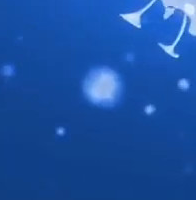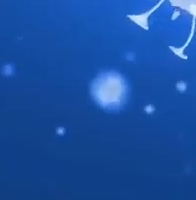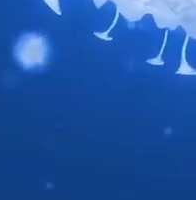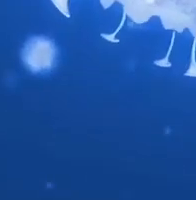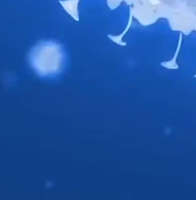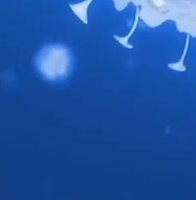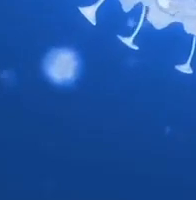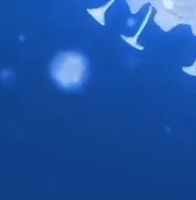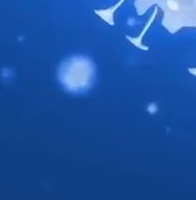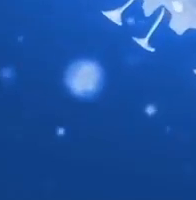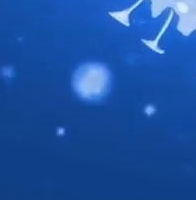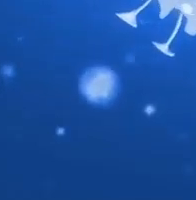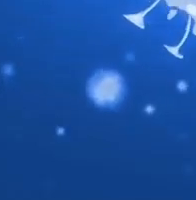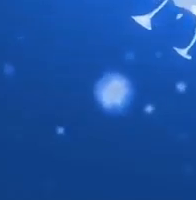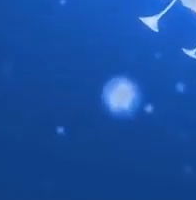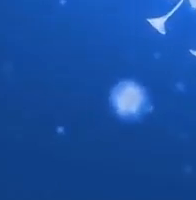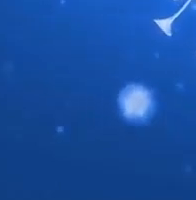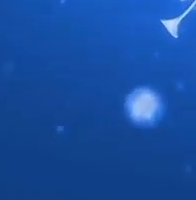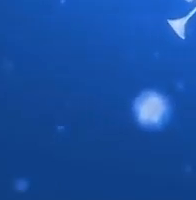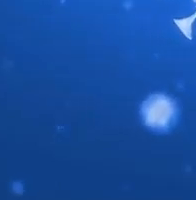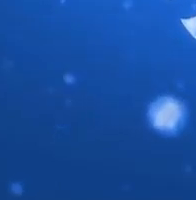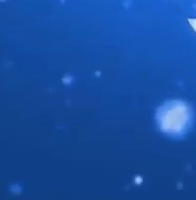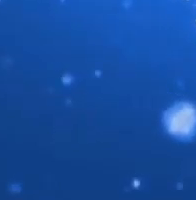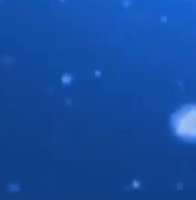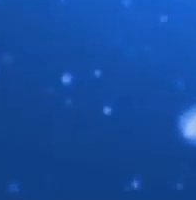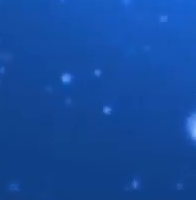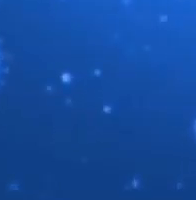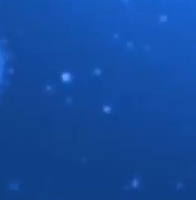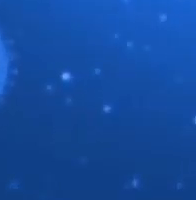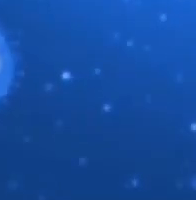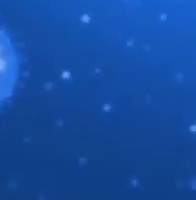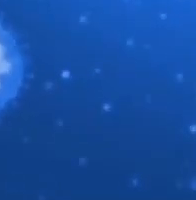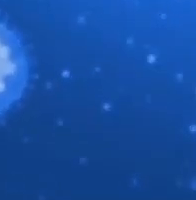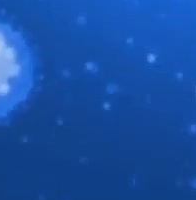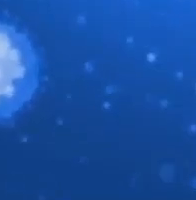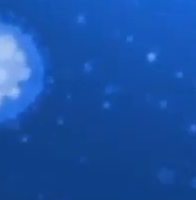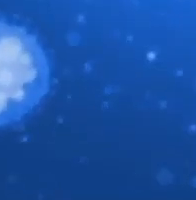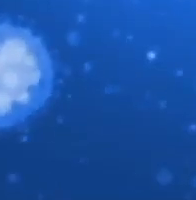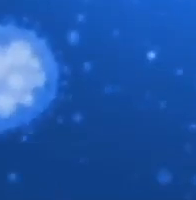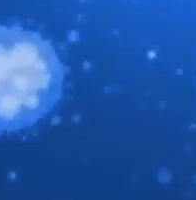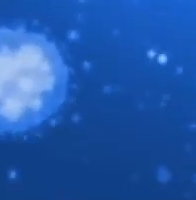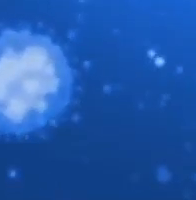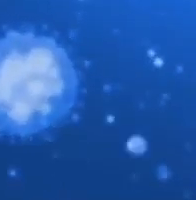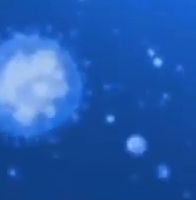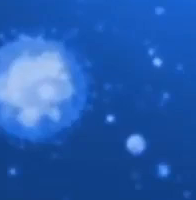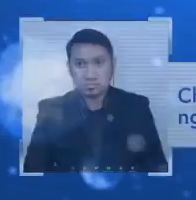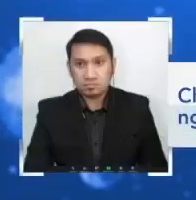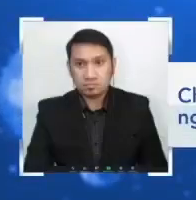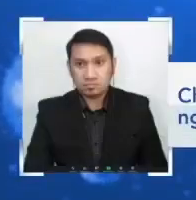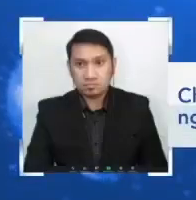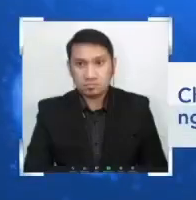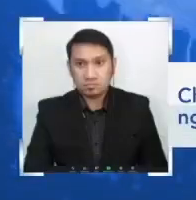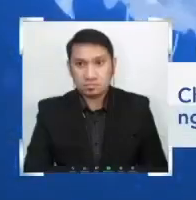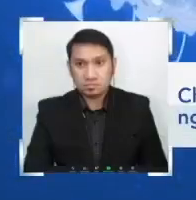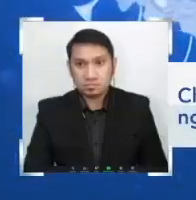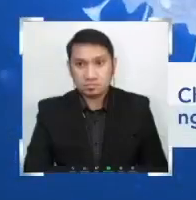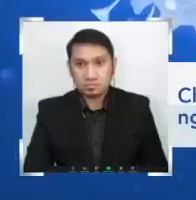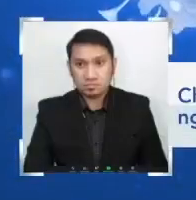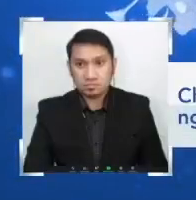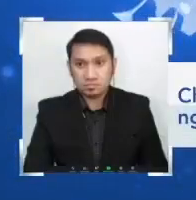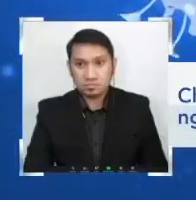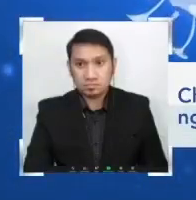City, Naga City, Iloilo City at Lapu-Lapu City. Tatagal po ang Alert Level 3 hanggang January